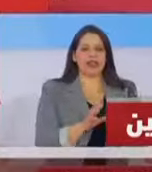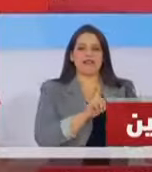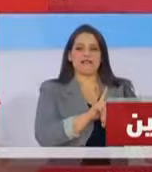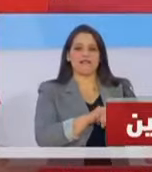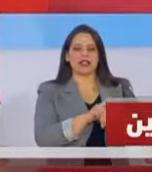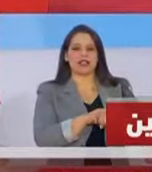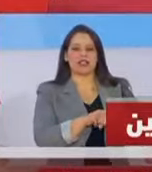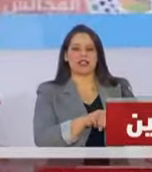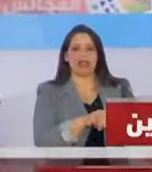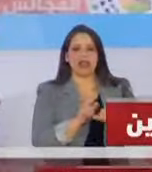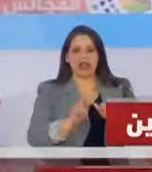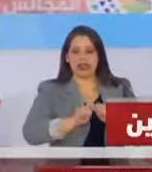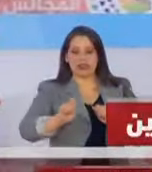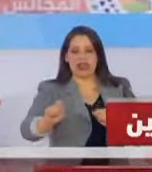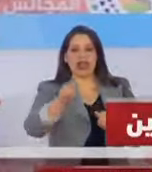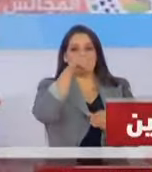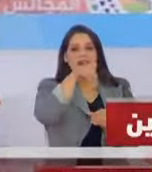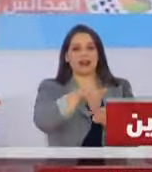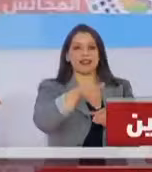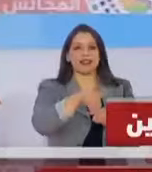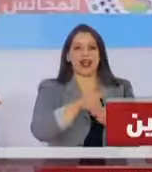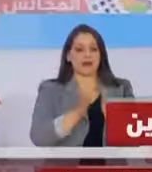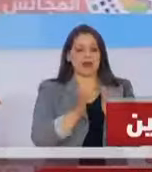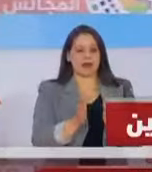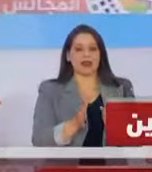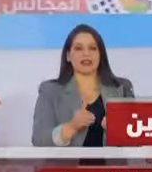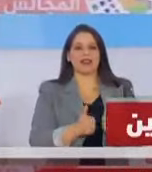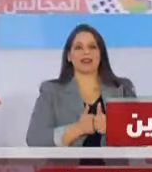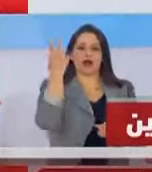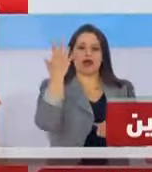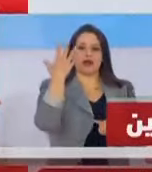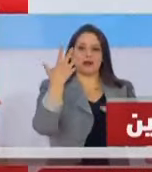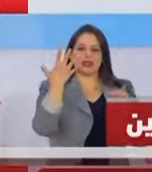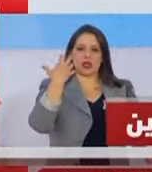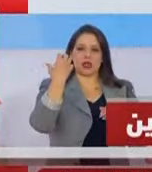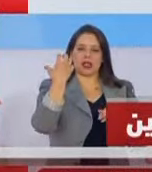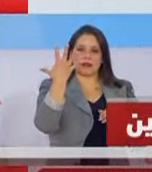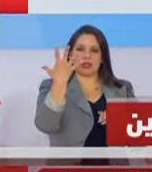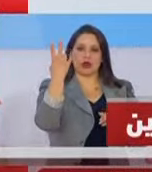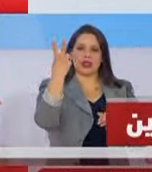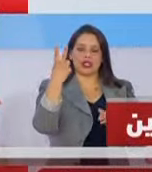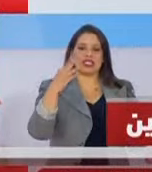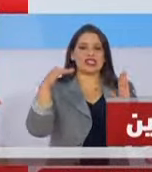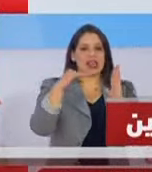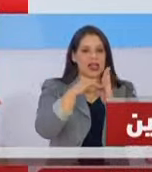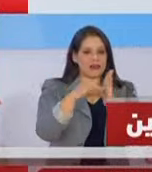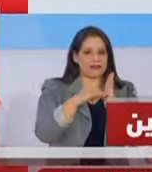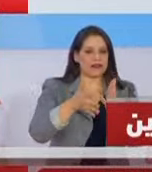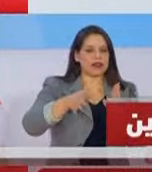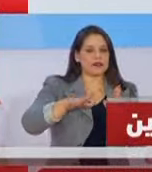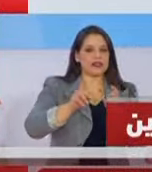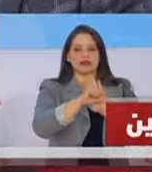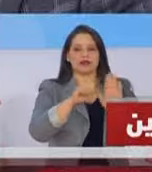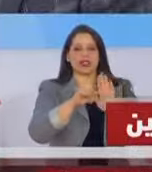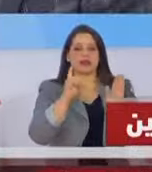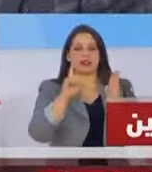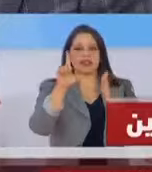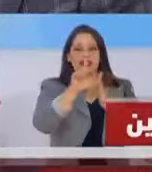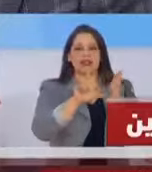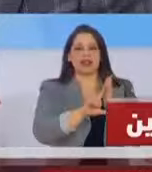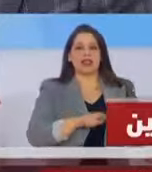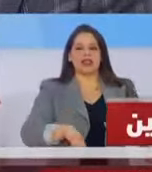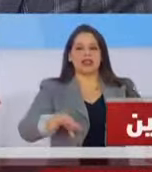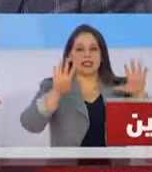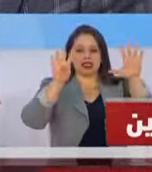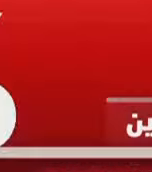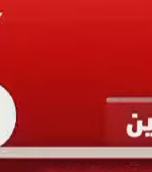الجزائي الهيئه العليا المستقله للانتخابات تعلن النتائج الاوليه للدور الثاني لانتخابات المجالس المحليه